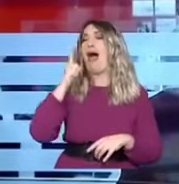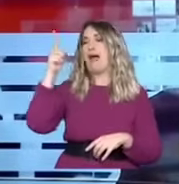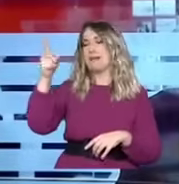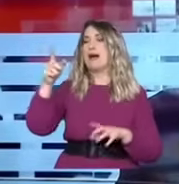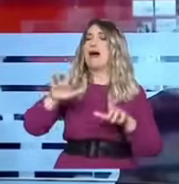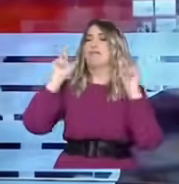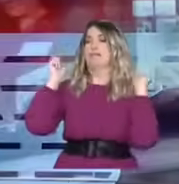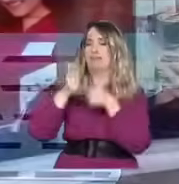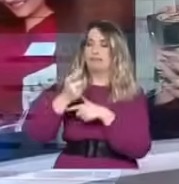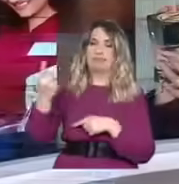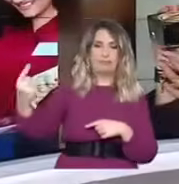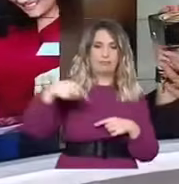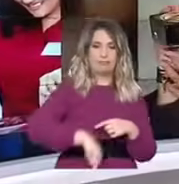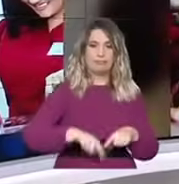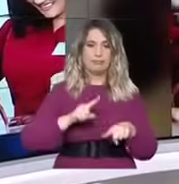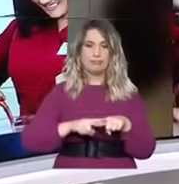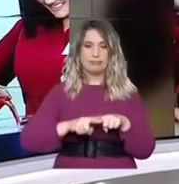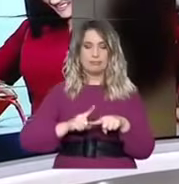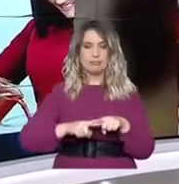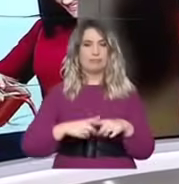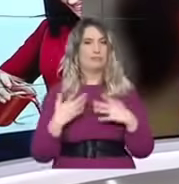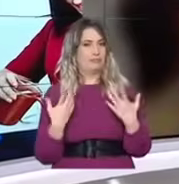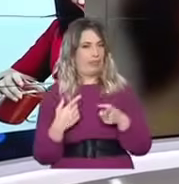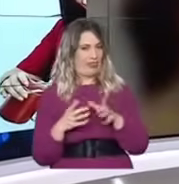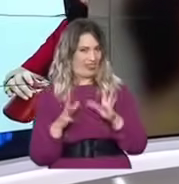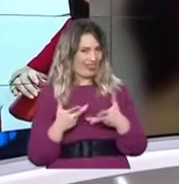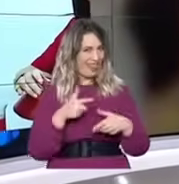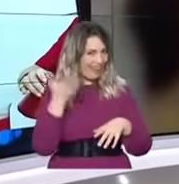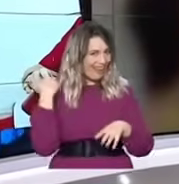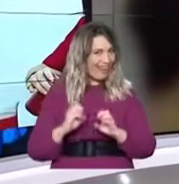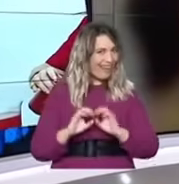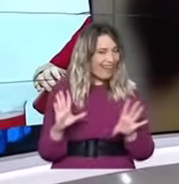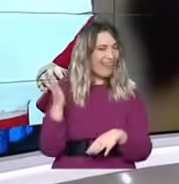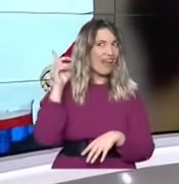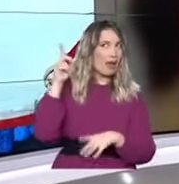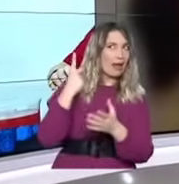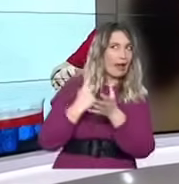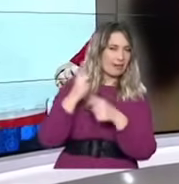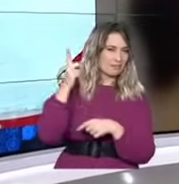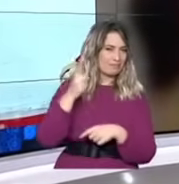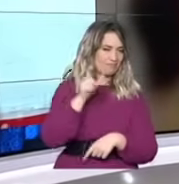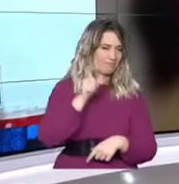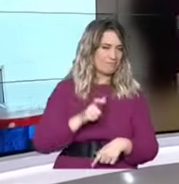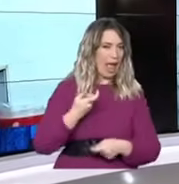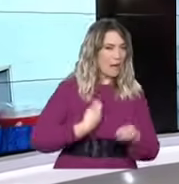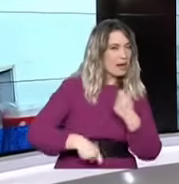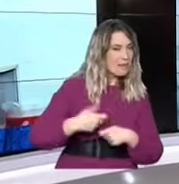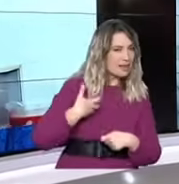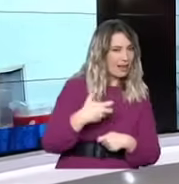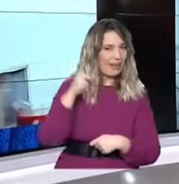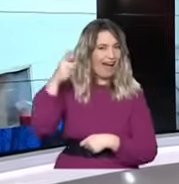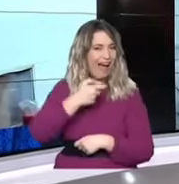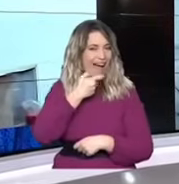όπου από τις βρετανικές αρχές και εκδόθηκε. Με διεθνές ένταλμα σύλληψης. Με διεθνές ένταλμα σύλληψης εκδόθηκε εδώ στην Ελλάδα.